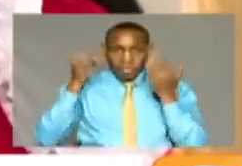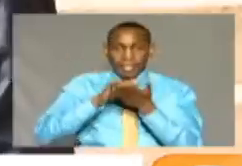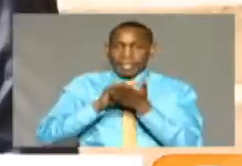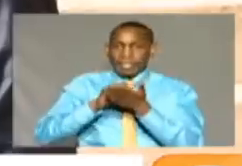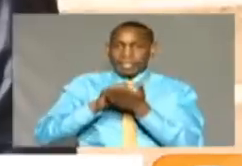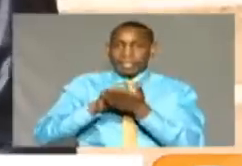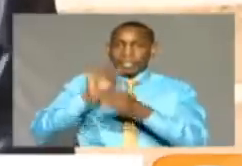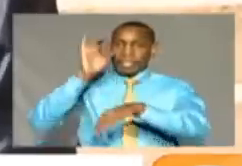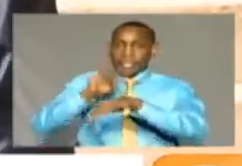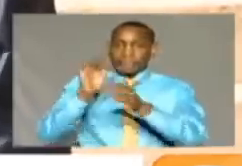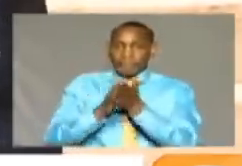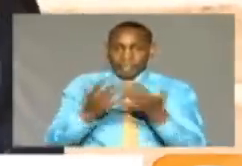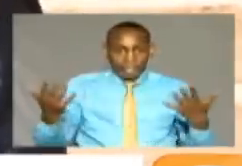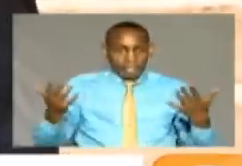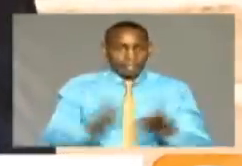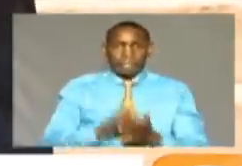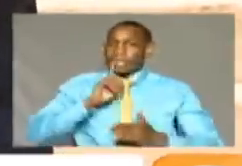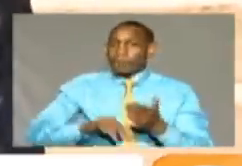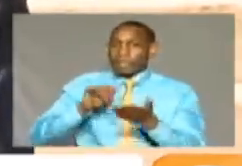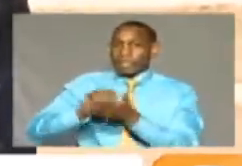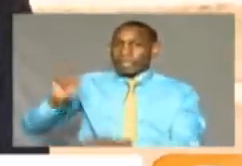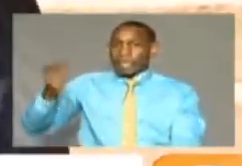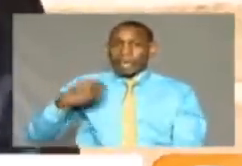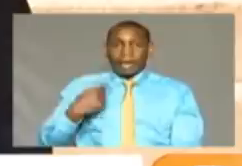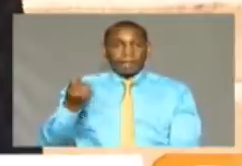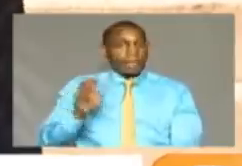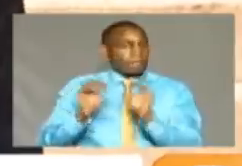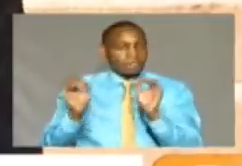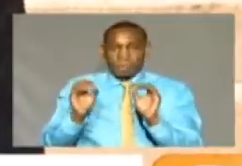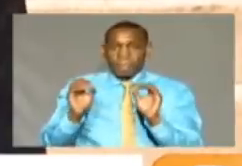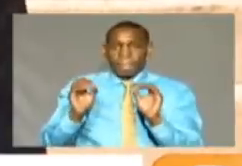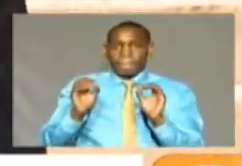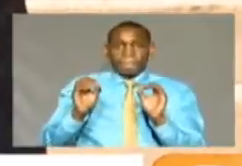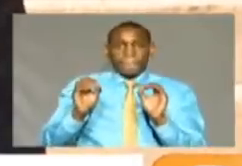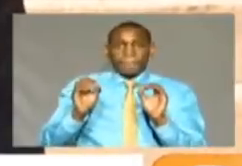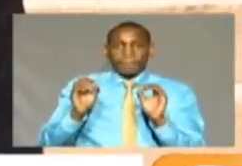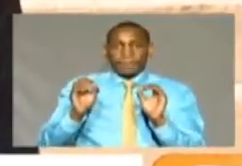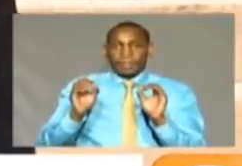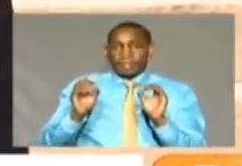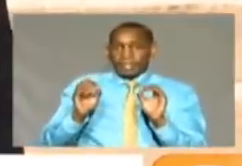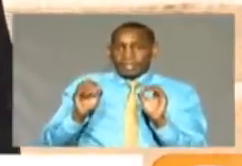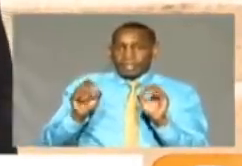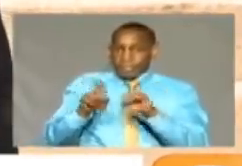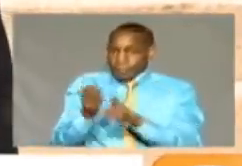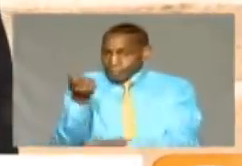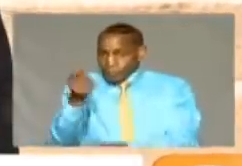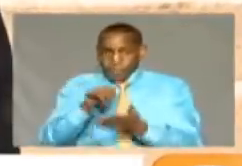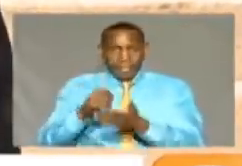mambo. Sisemi ati Kenya iko na pesa mingi. Ile kidogo ambao